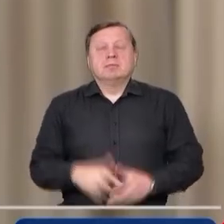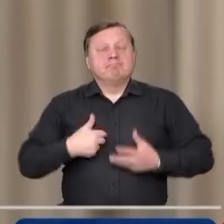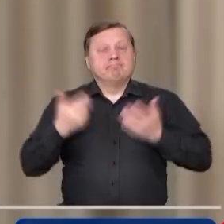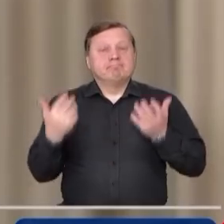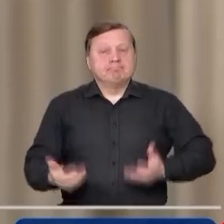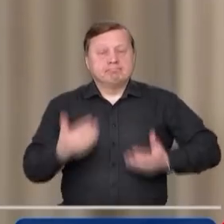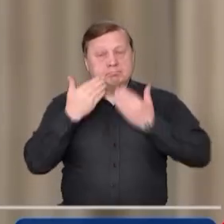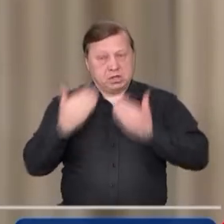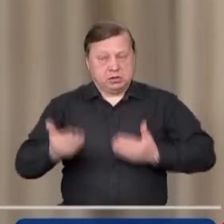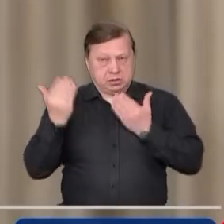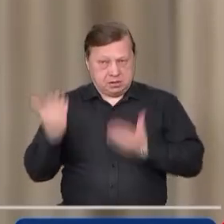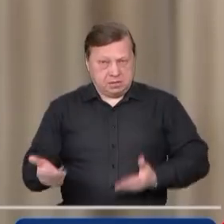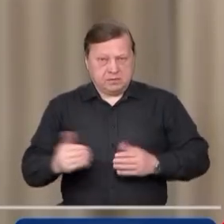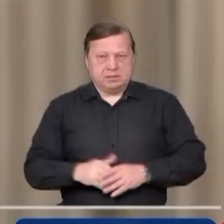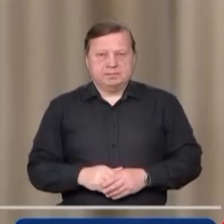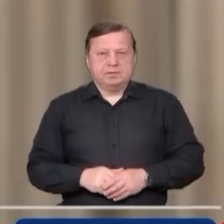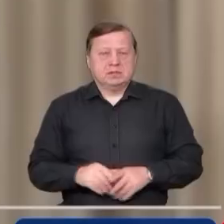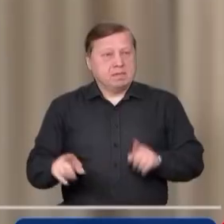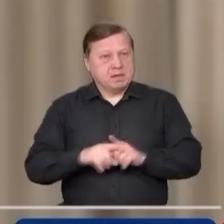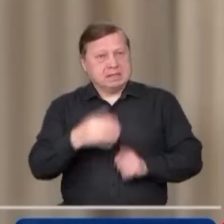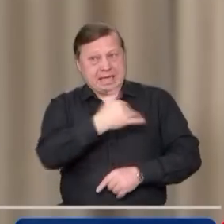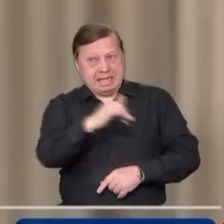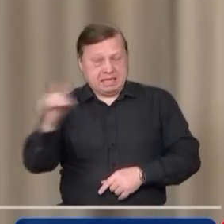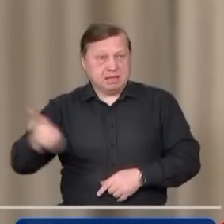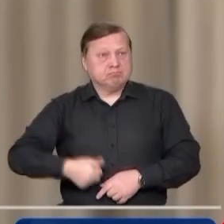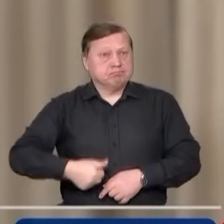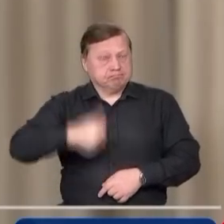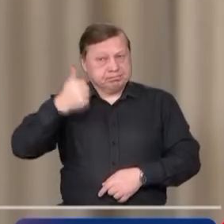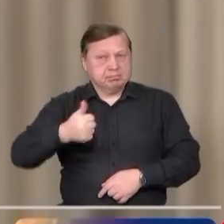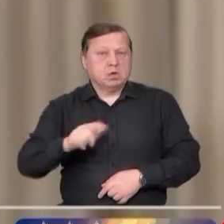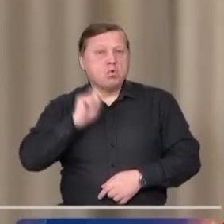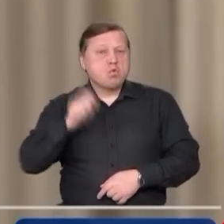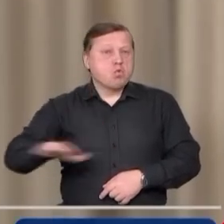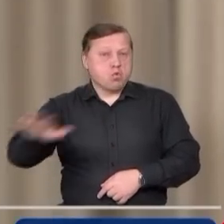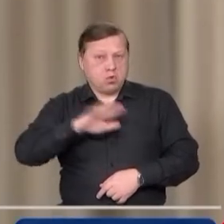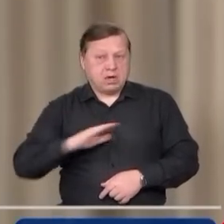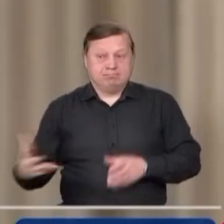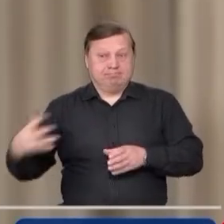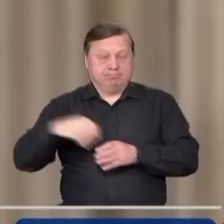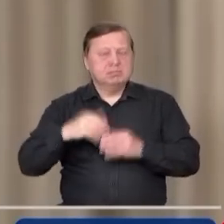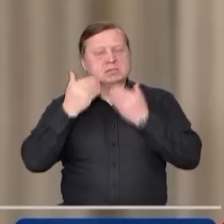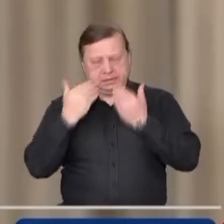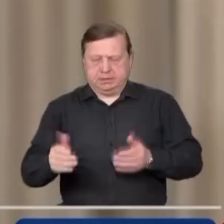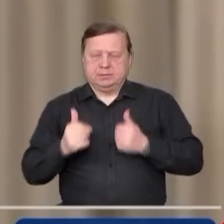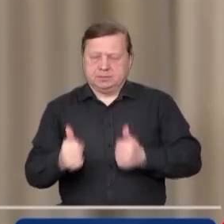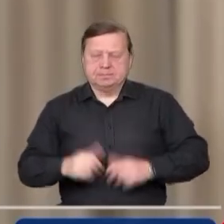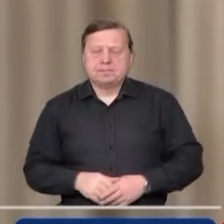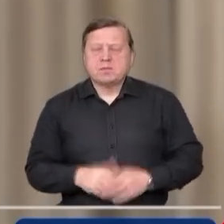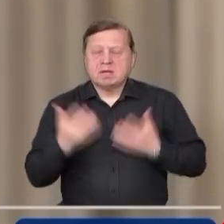Chciałbym podziękować również kilku innym przywódcom, dzielnym przywódcom Ukrainy za dołączenie do nas. Chciałbym